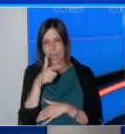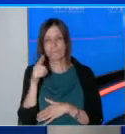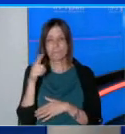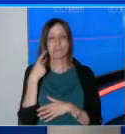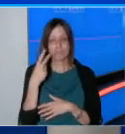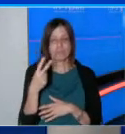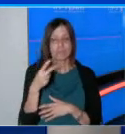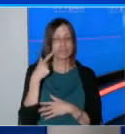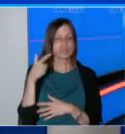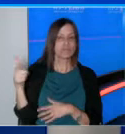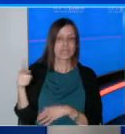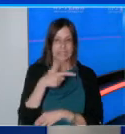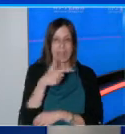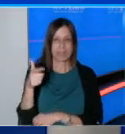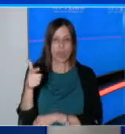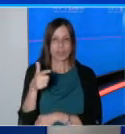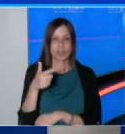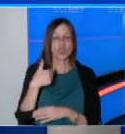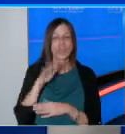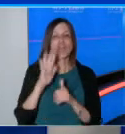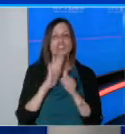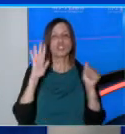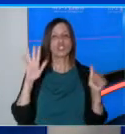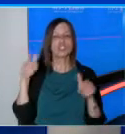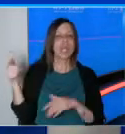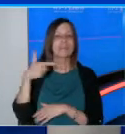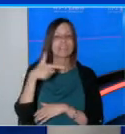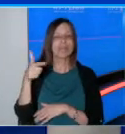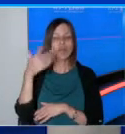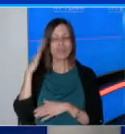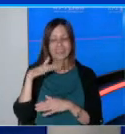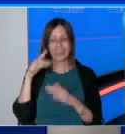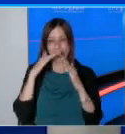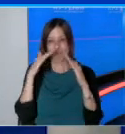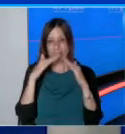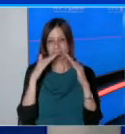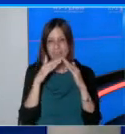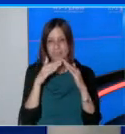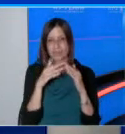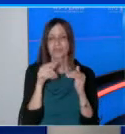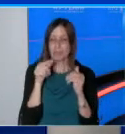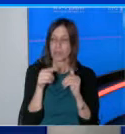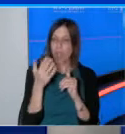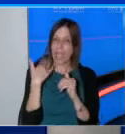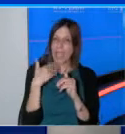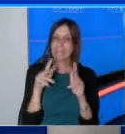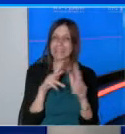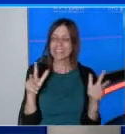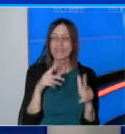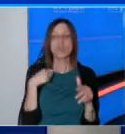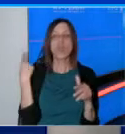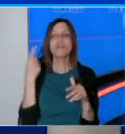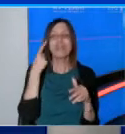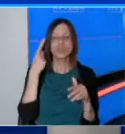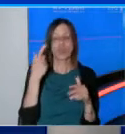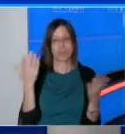סגור? מצולם במצלמות, יותר מ-16 מצלמות היה על הבית. זאת אומרת שבעצם פה היה מצב שכולם ידעו